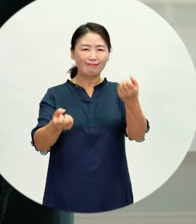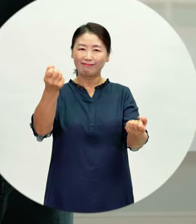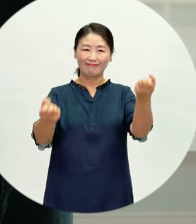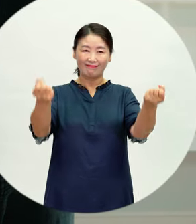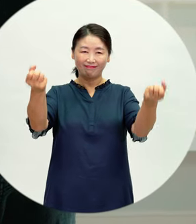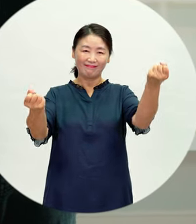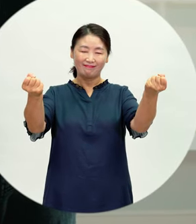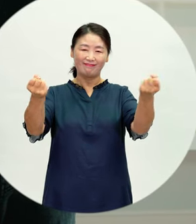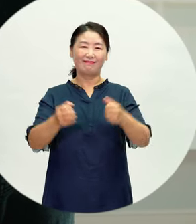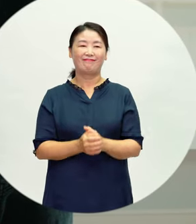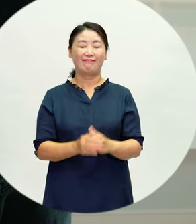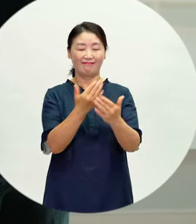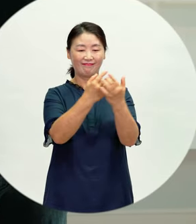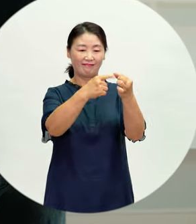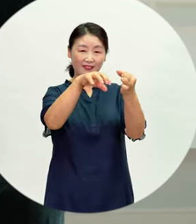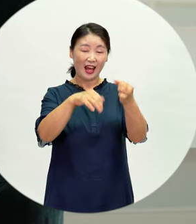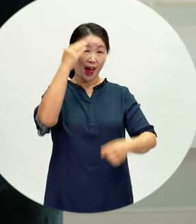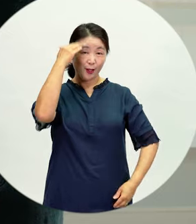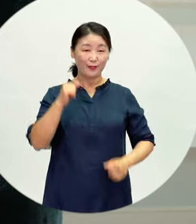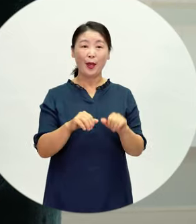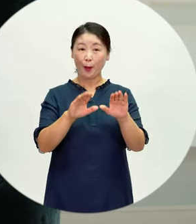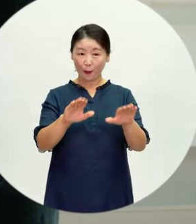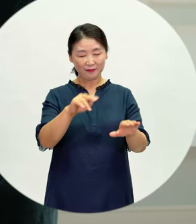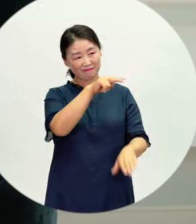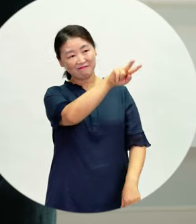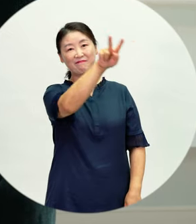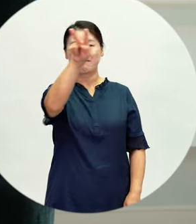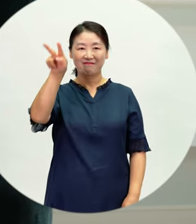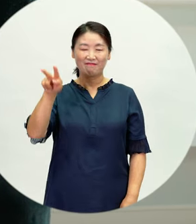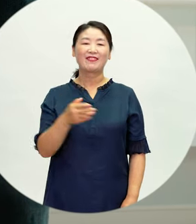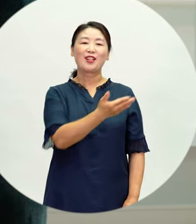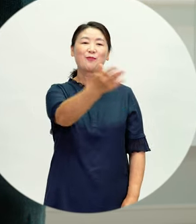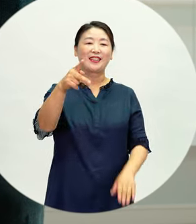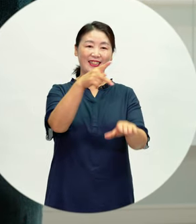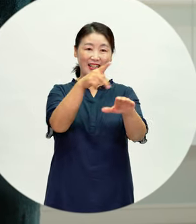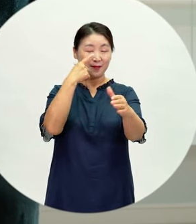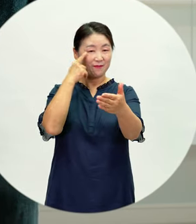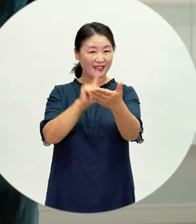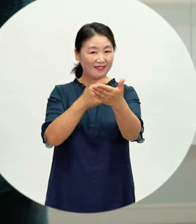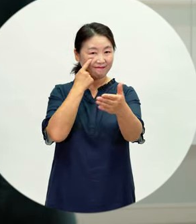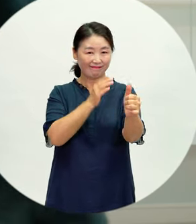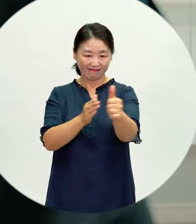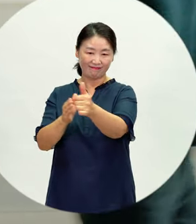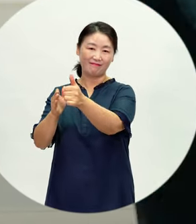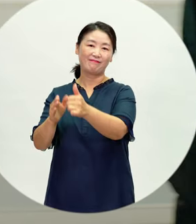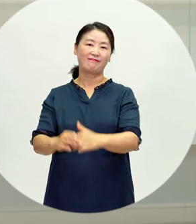같은데요. 상설 전시관 1 한국인 오늘을 한번 살펴보시고 여러분만의 K를 발견하셨으면 좋겠습니다.